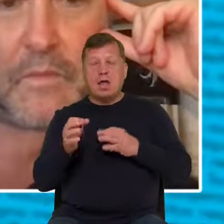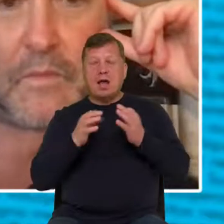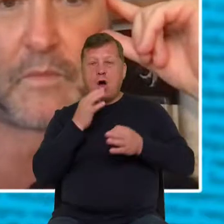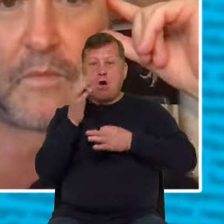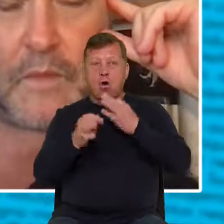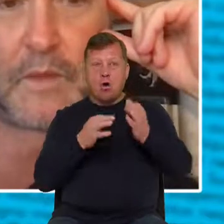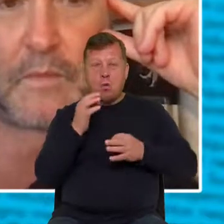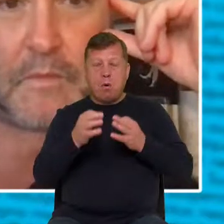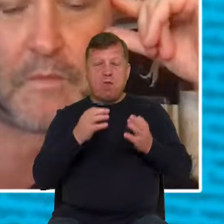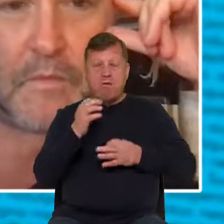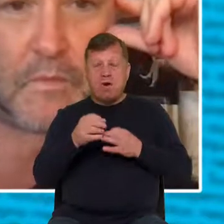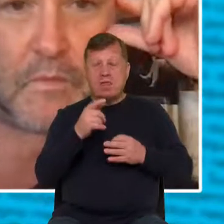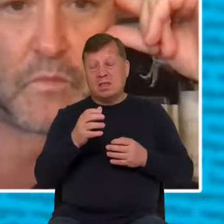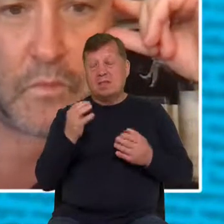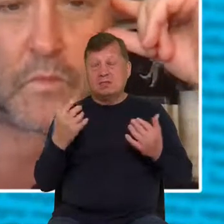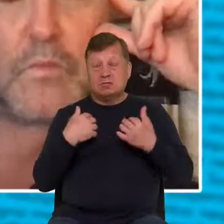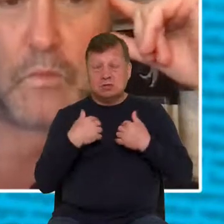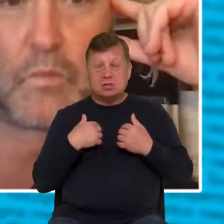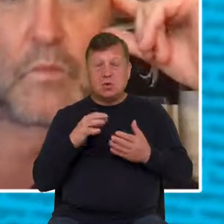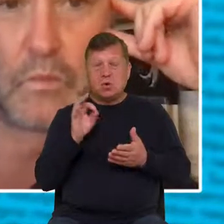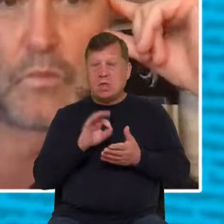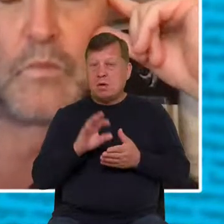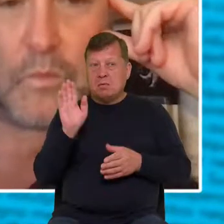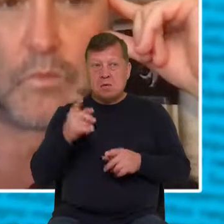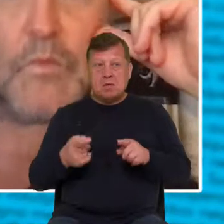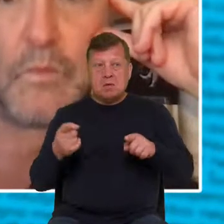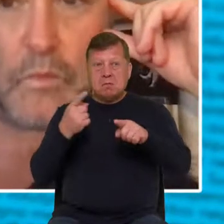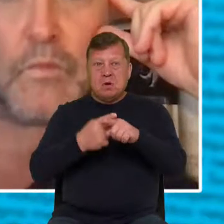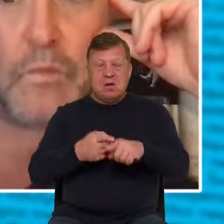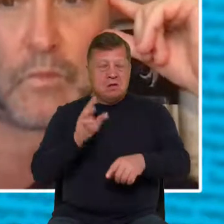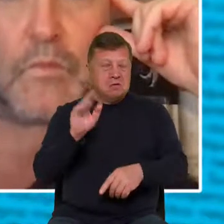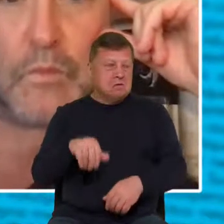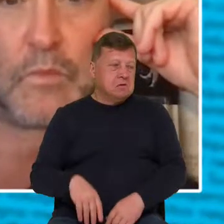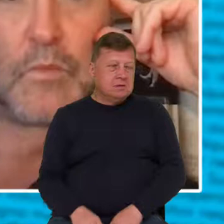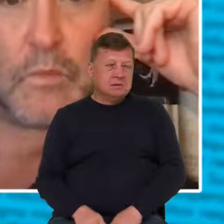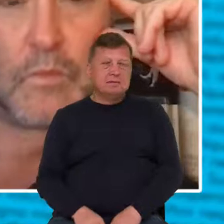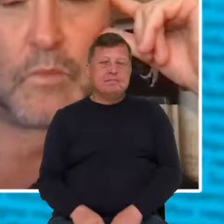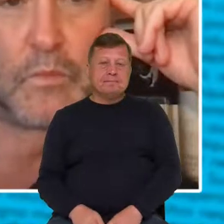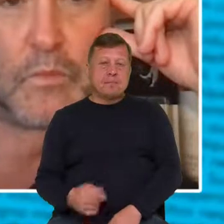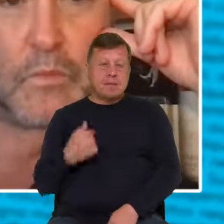miałaby dodatkową moc, ale zastanawiam się...